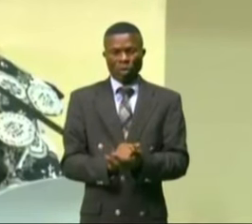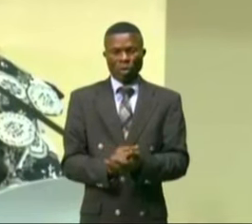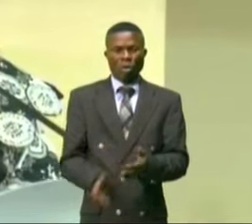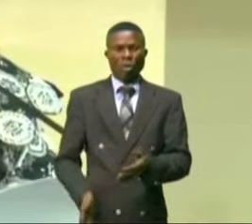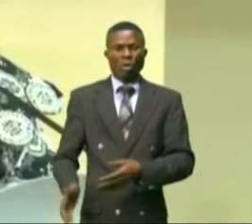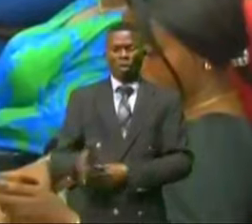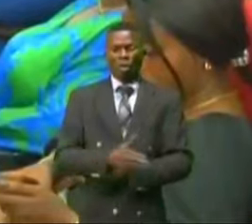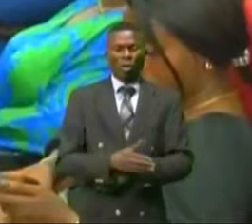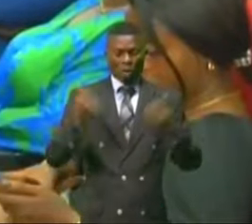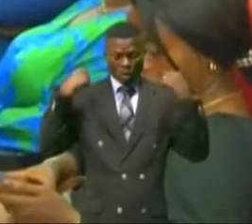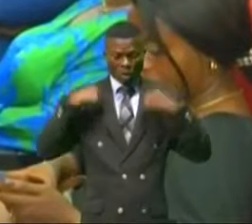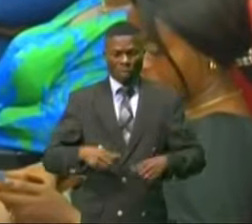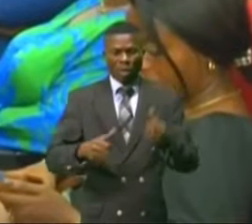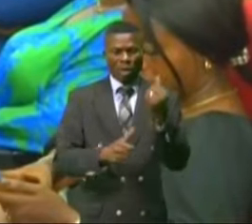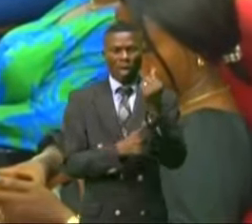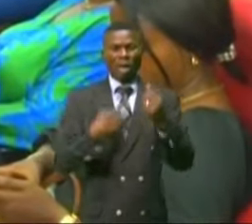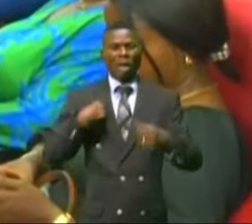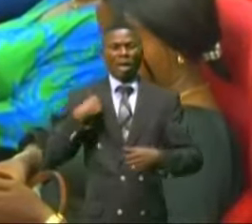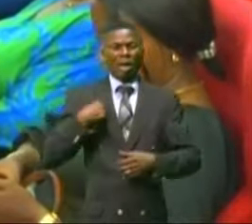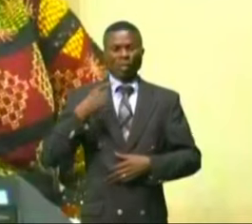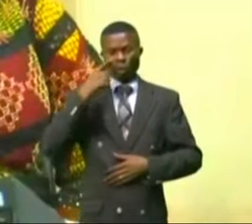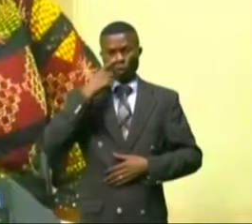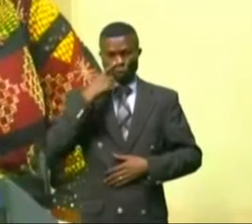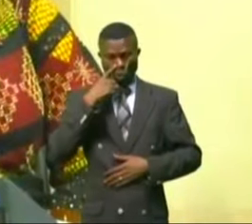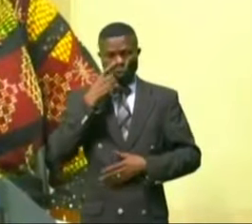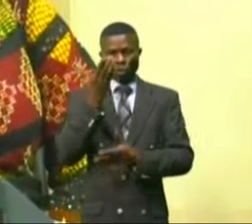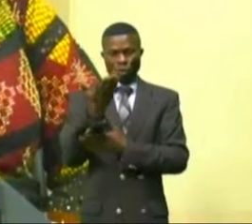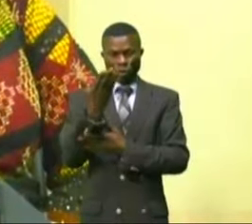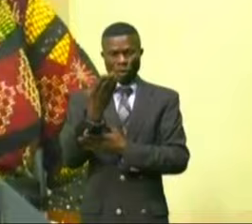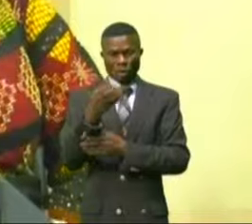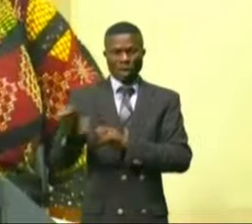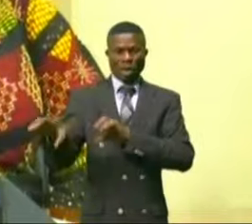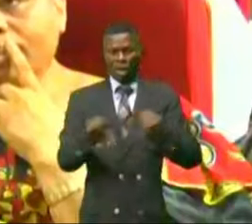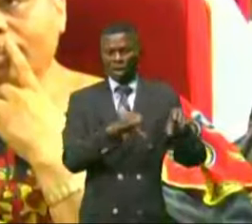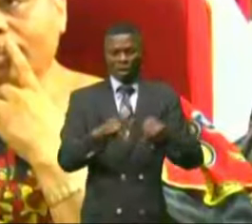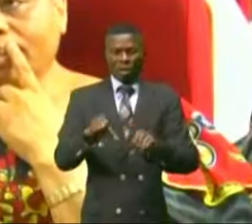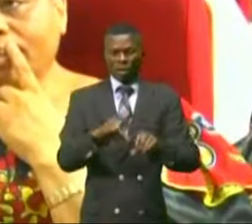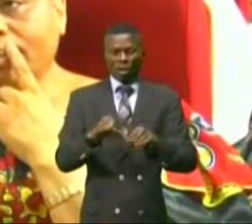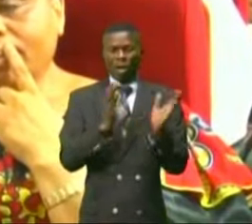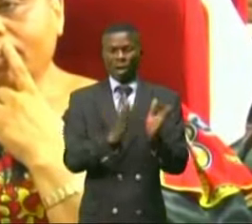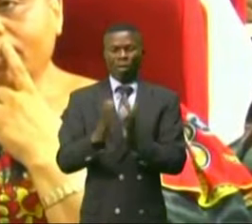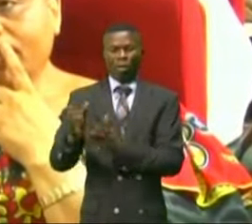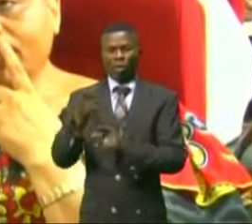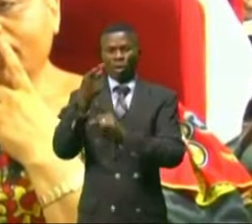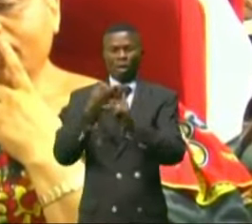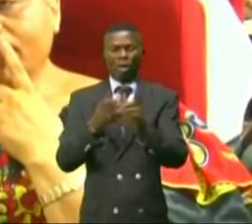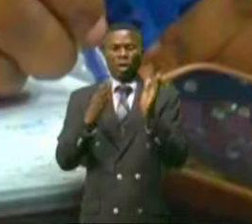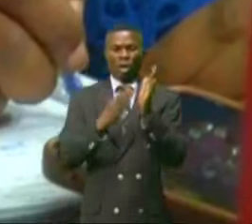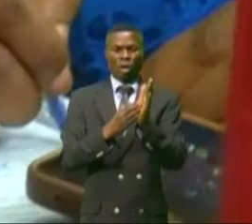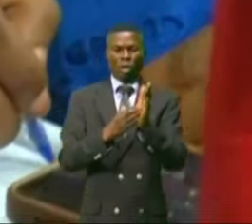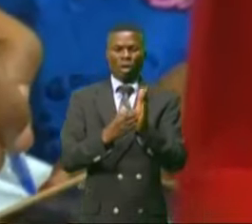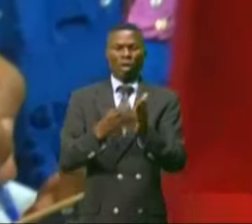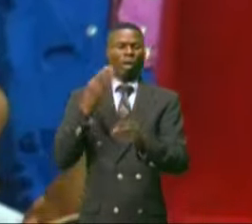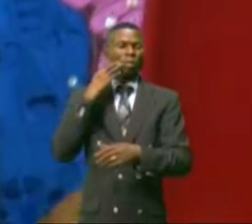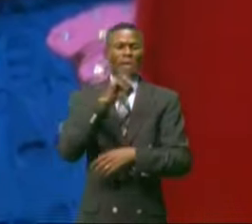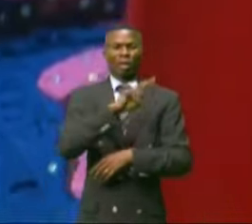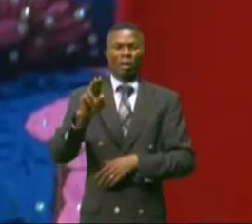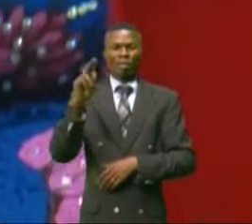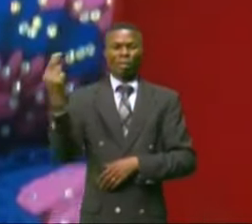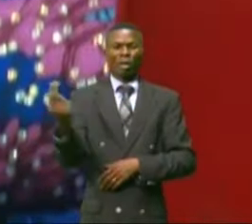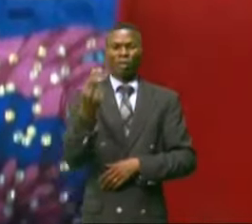tenue noire est recommandé pendant les activités prévues le 8